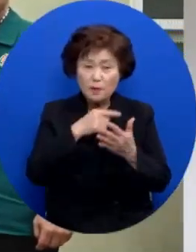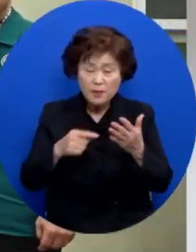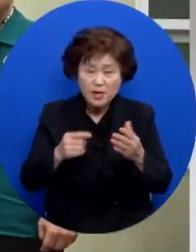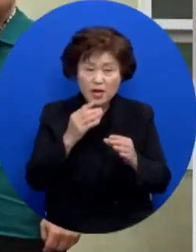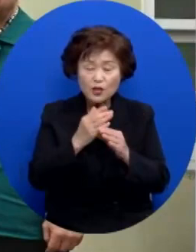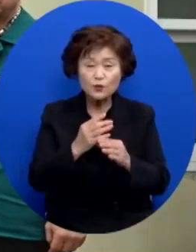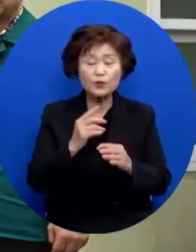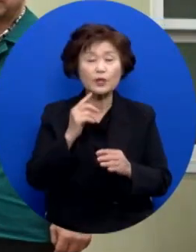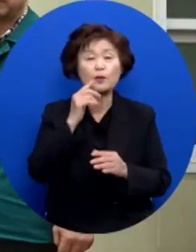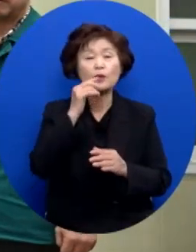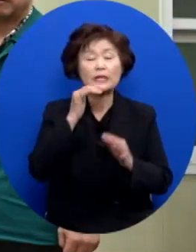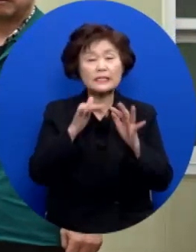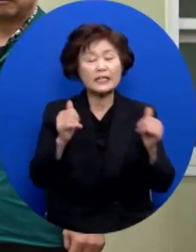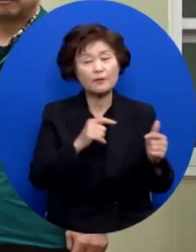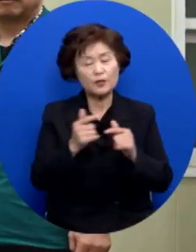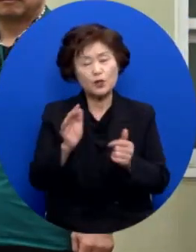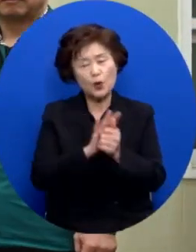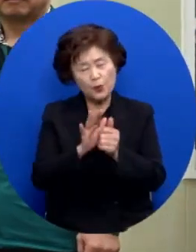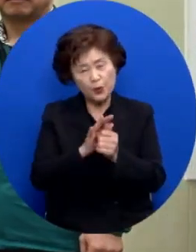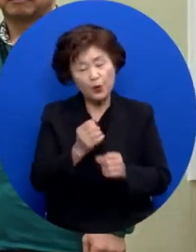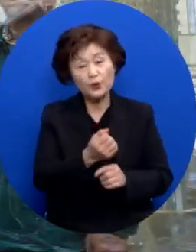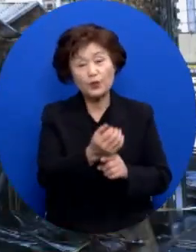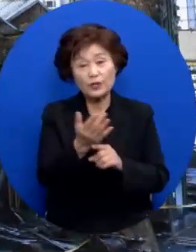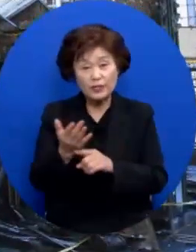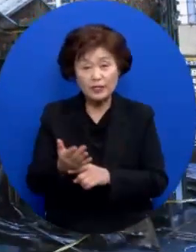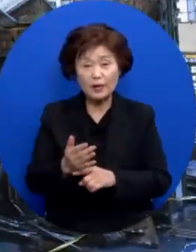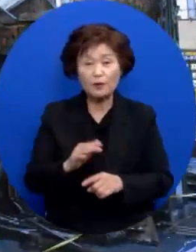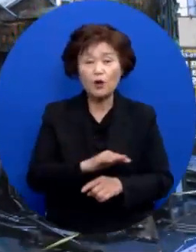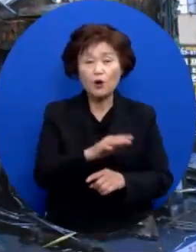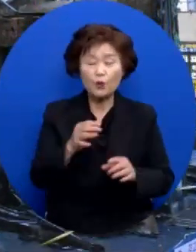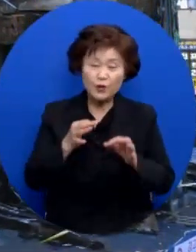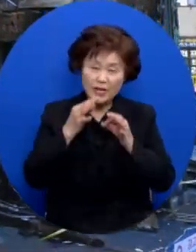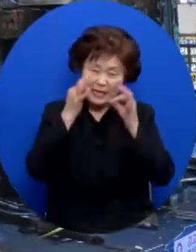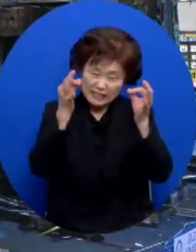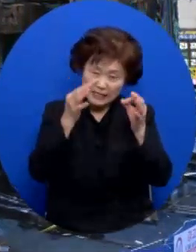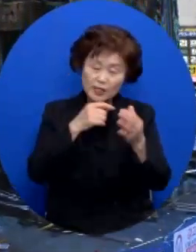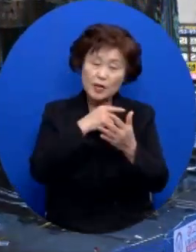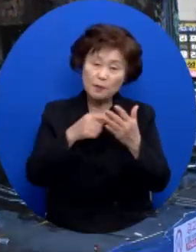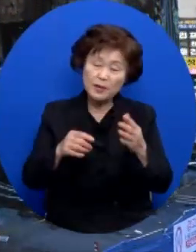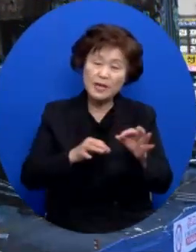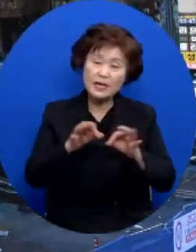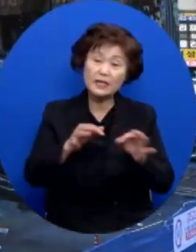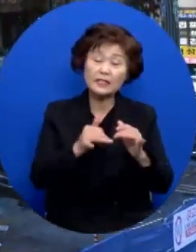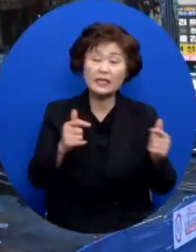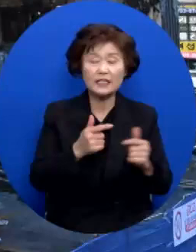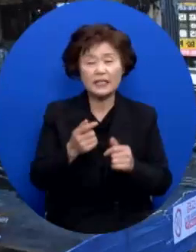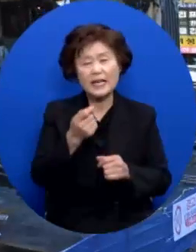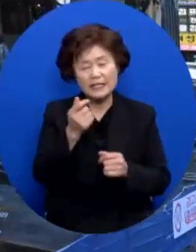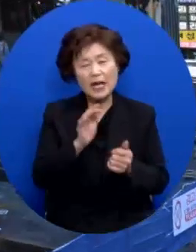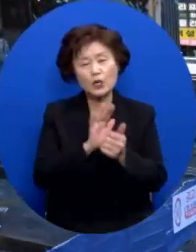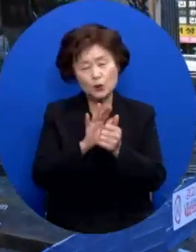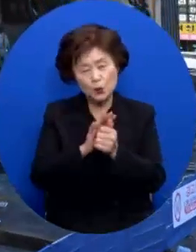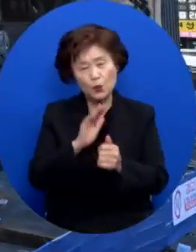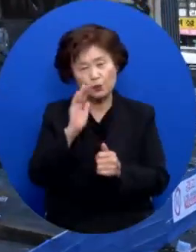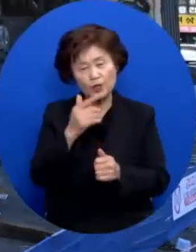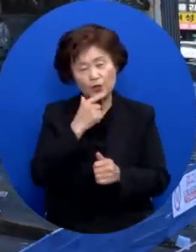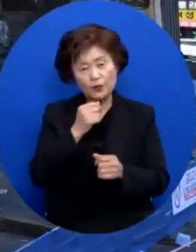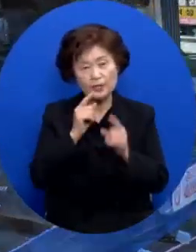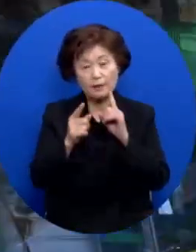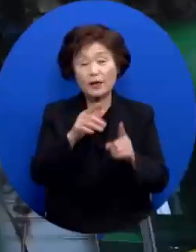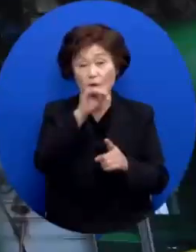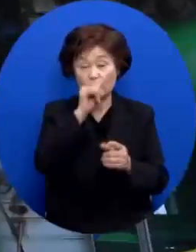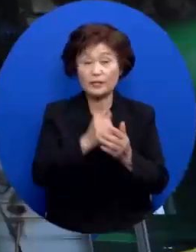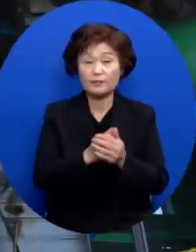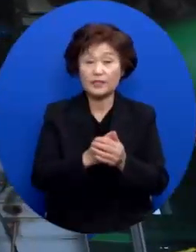위로의 말씀을 전한다며 우리의 정성이 피해 상인들에게 작은 도움이라도 되길 란다고 전했습니다 서천 특화